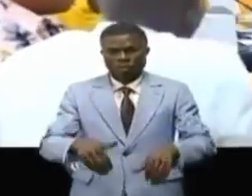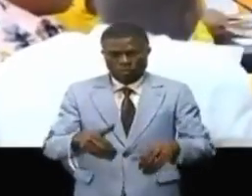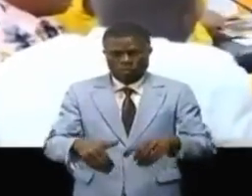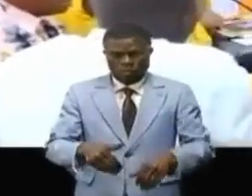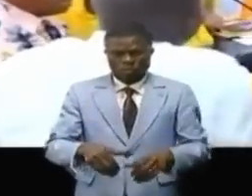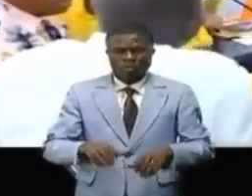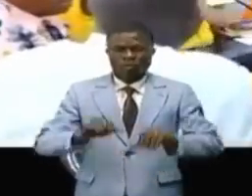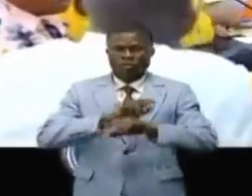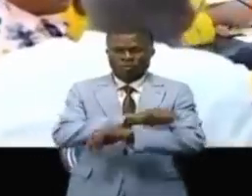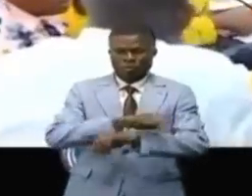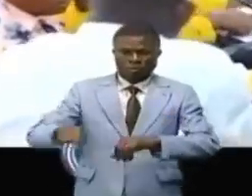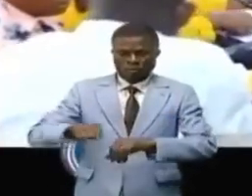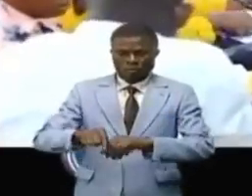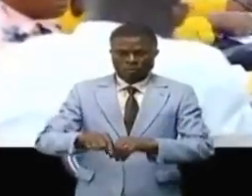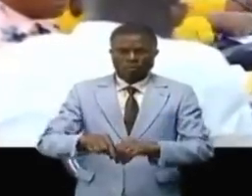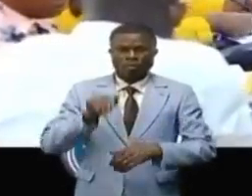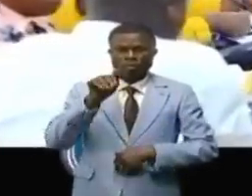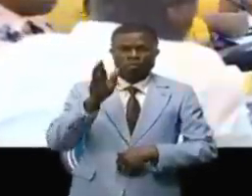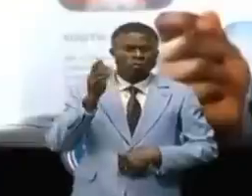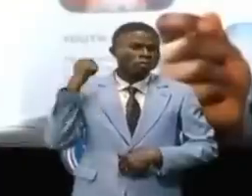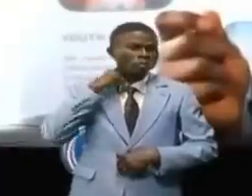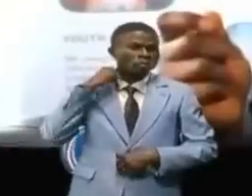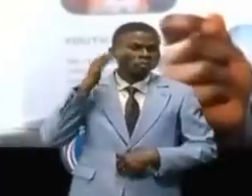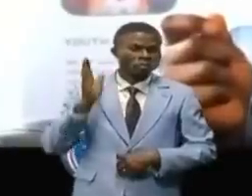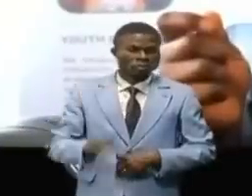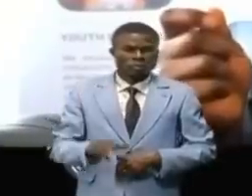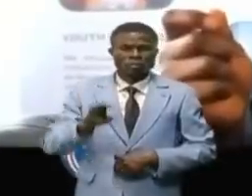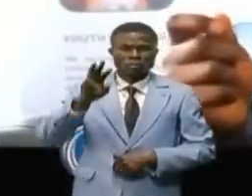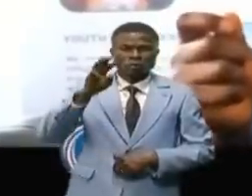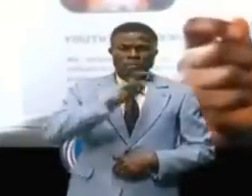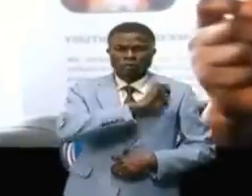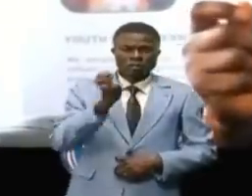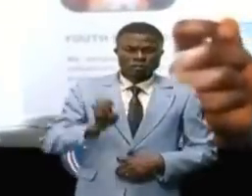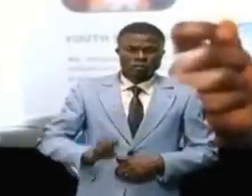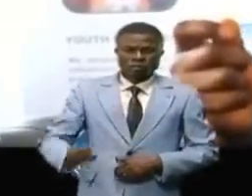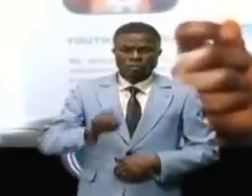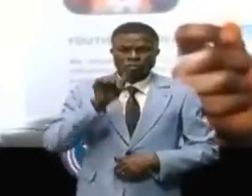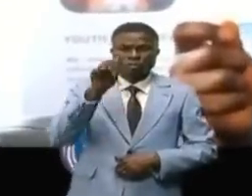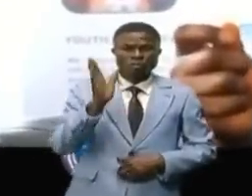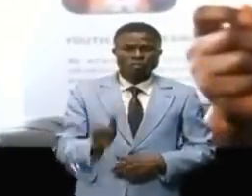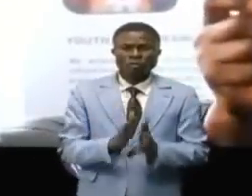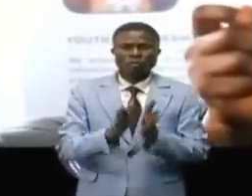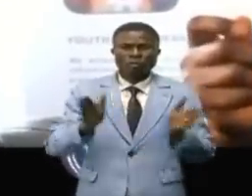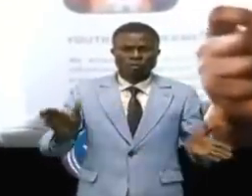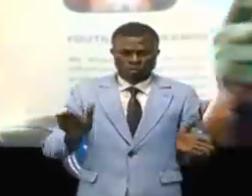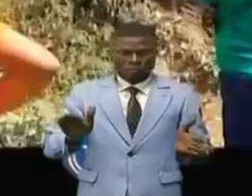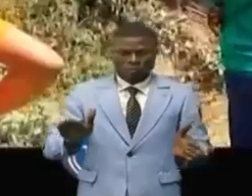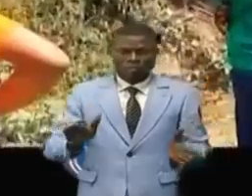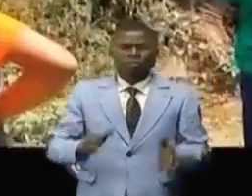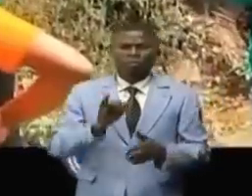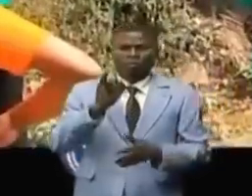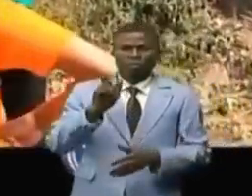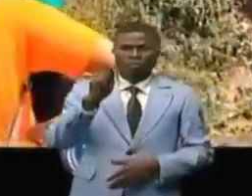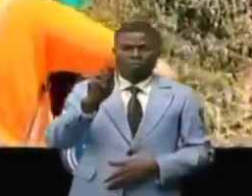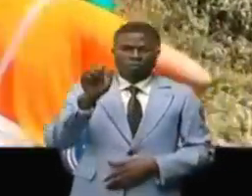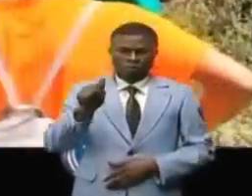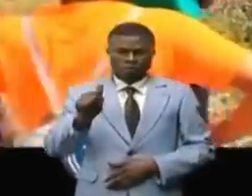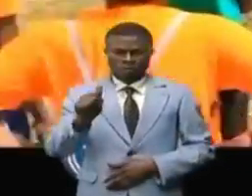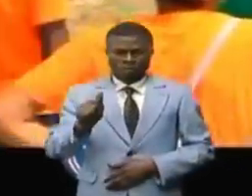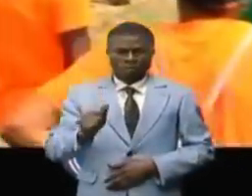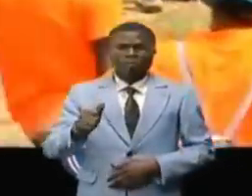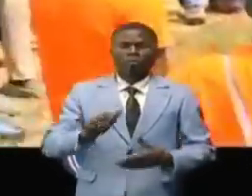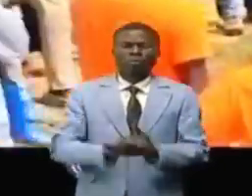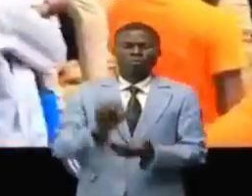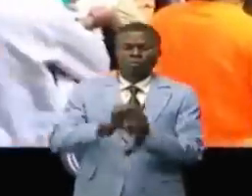institution dirigée par les docteurs Emmanuel terragnan directeur général on aurait de l'itea le gène de trois